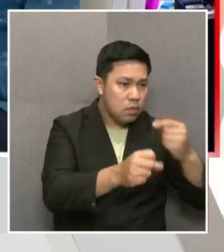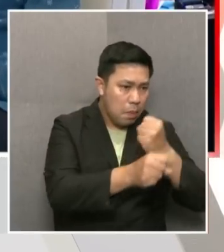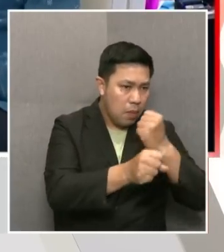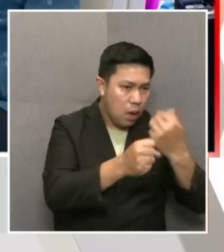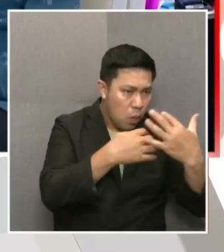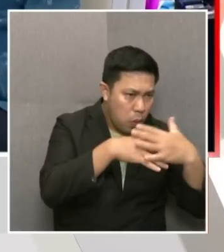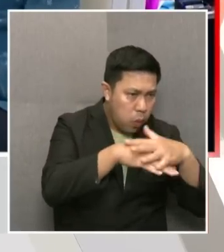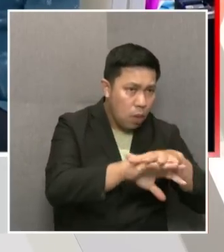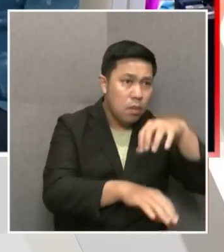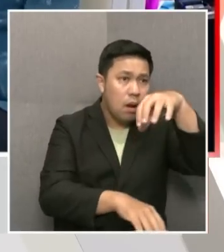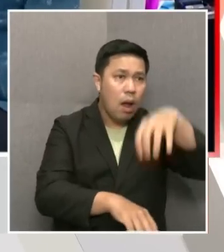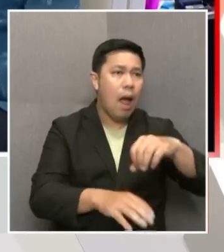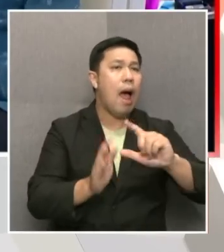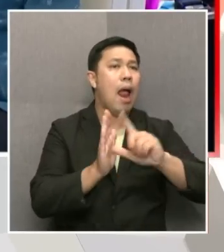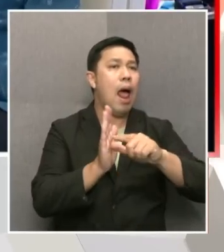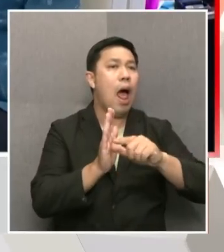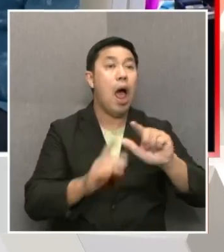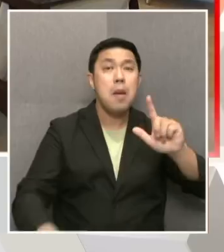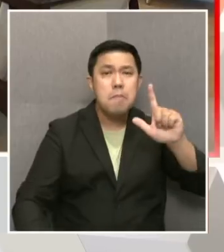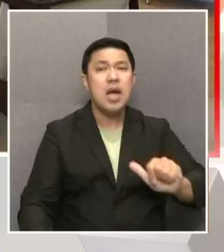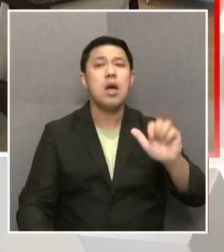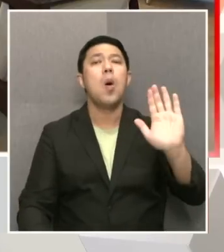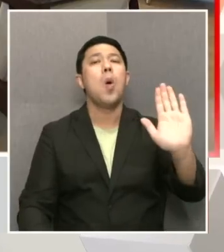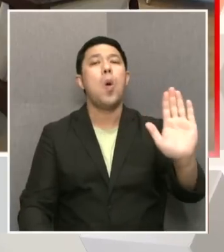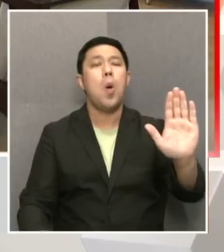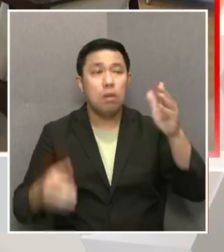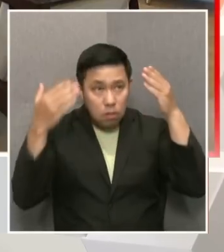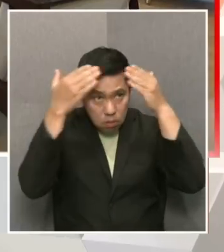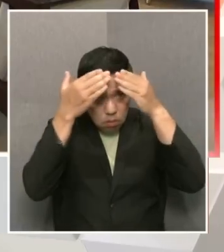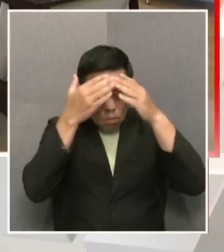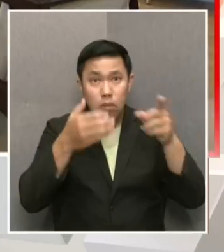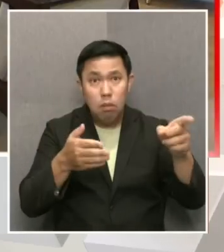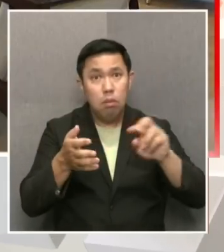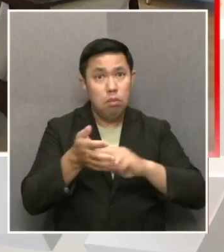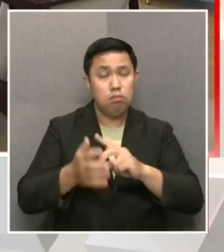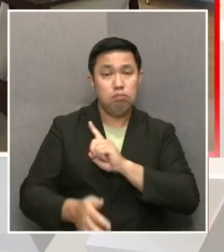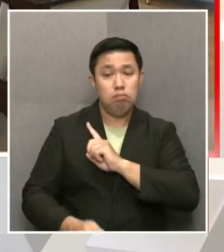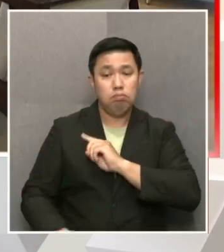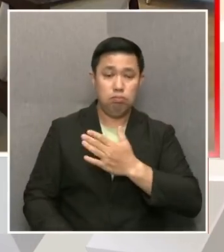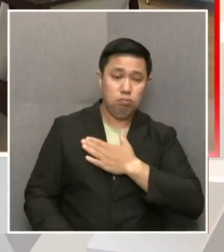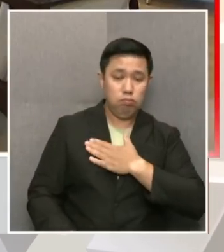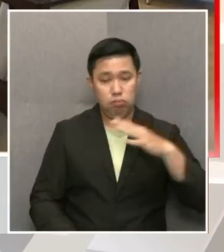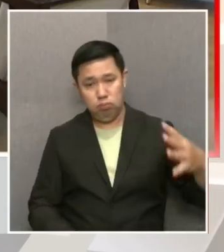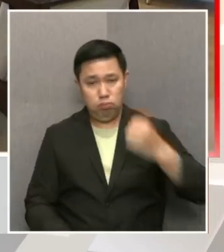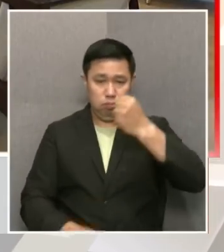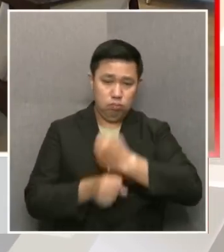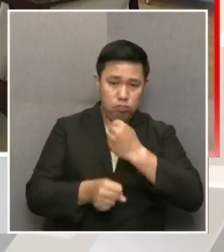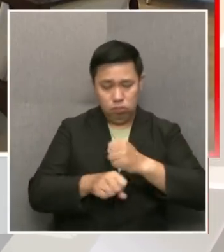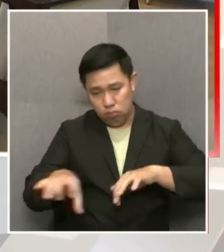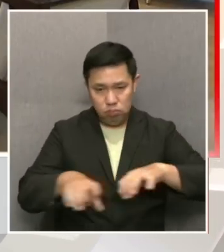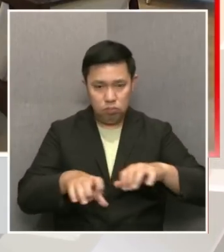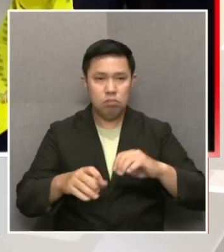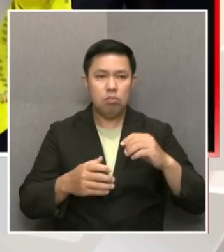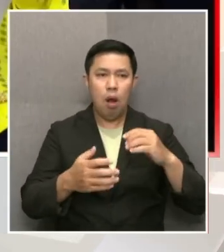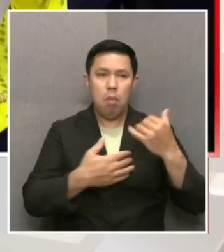านจัดตั้งสำนักงานเลขาธิการที่กรุงจาการ์ตาก็ถือว่าอินโดนีเซียเป็นเจ้าภาพใหญ่ในการประสานงานเนื่องจากว่าเป็นประเทศขนาด